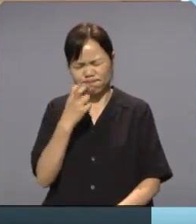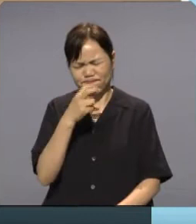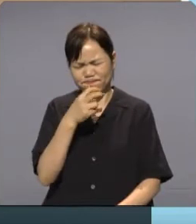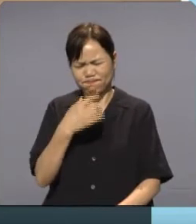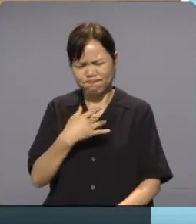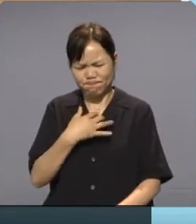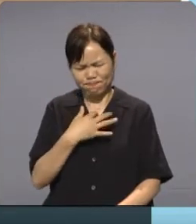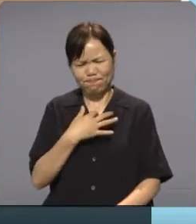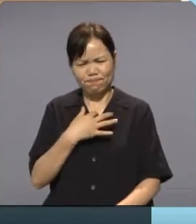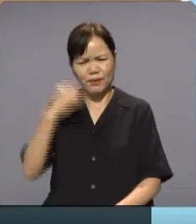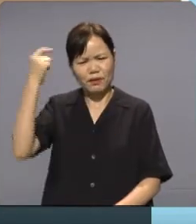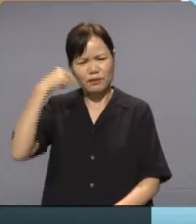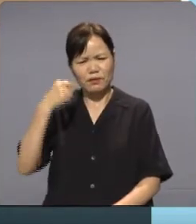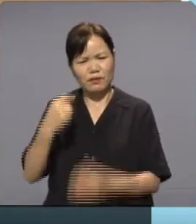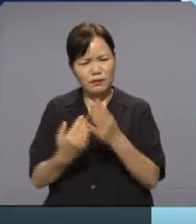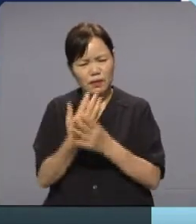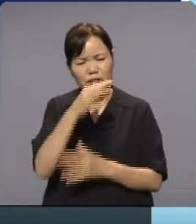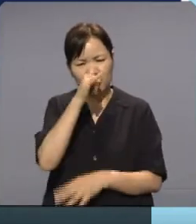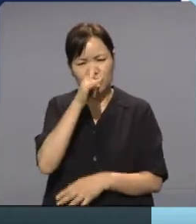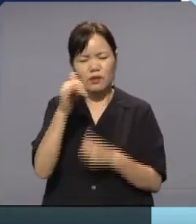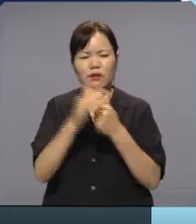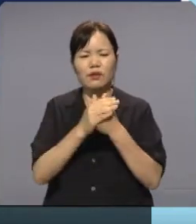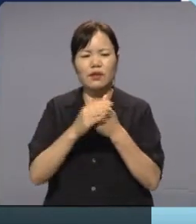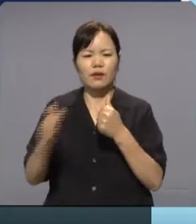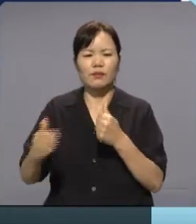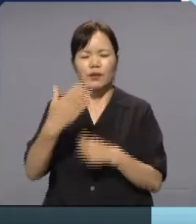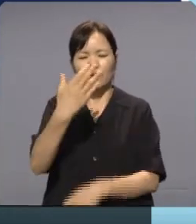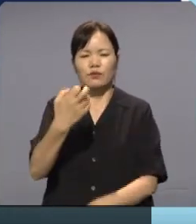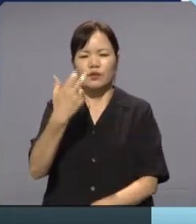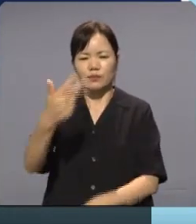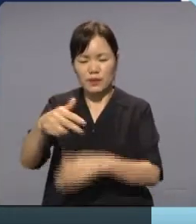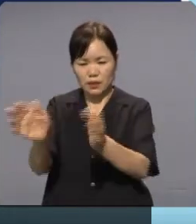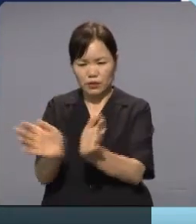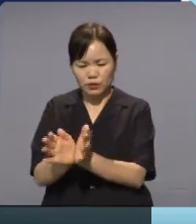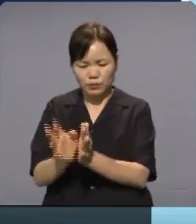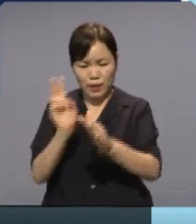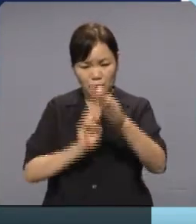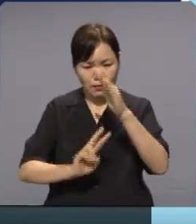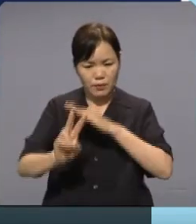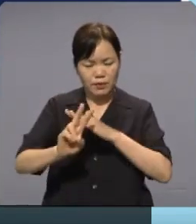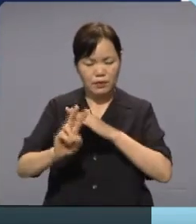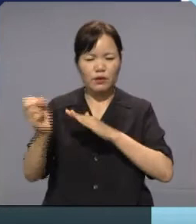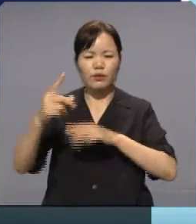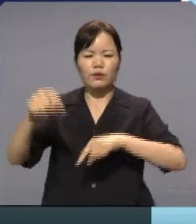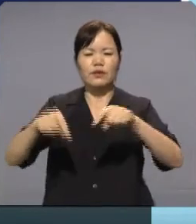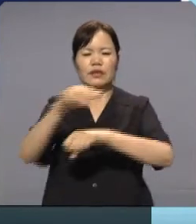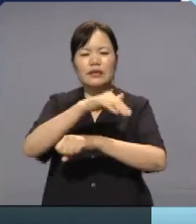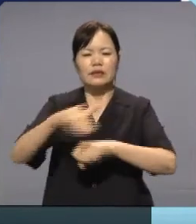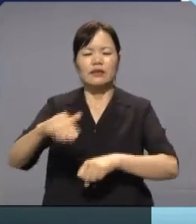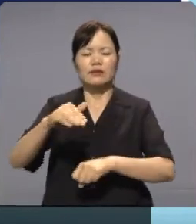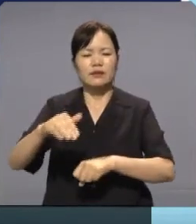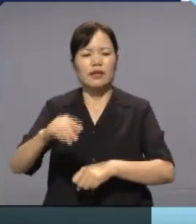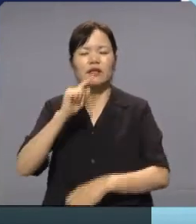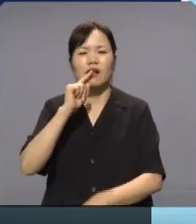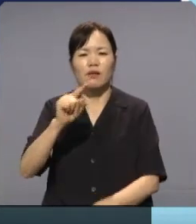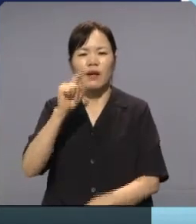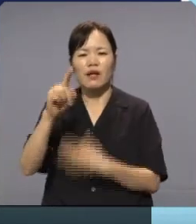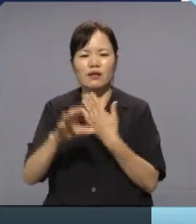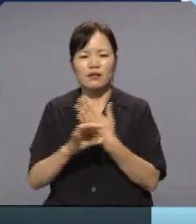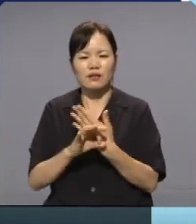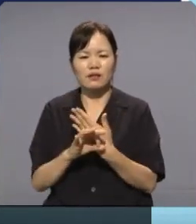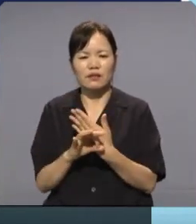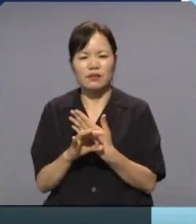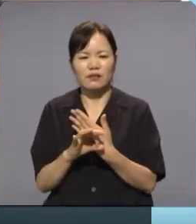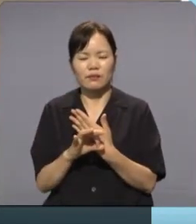거고 상대적으로 97의 어떤 비전을 얘기하든지 아니면 정책을 얘기하든지 그렇죠. 이러려면 좀 소위